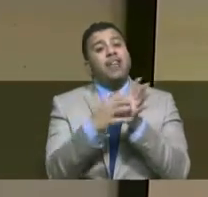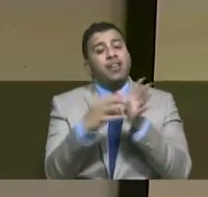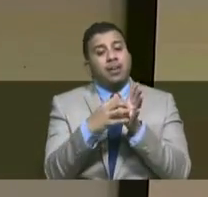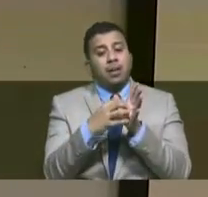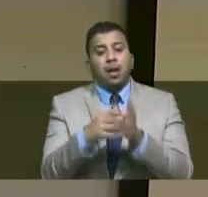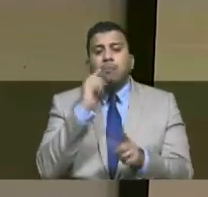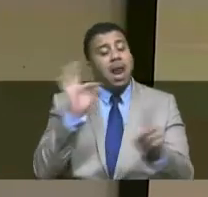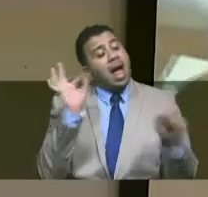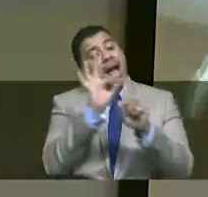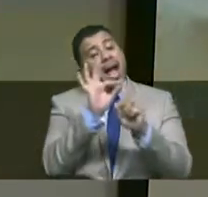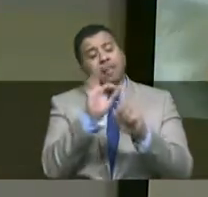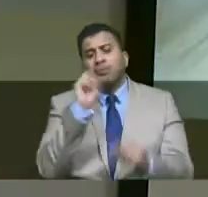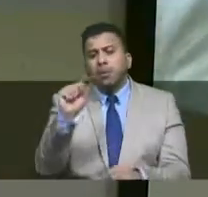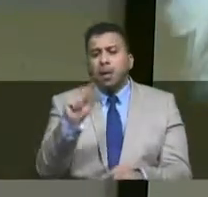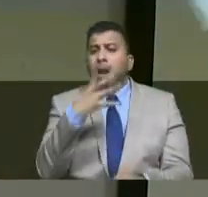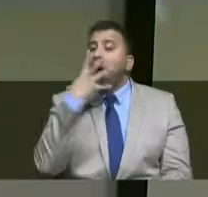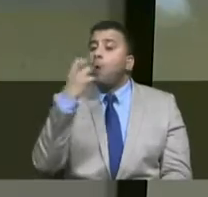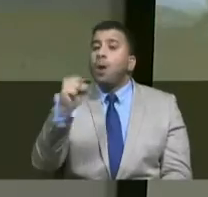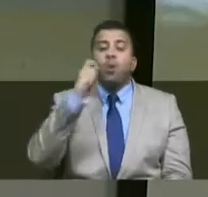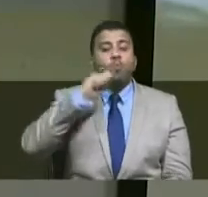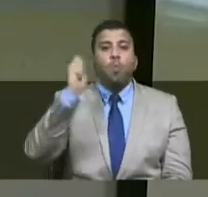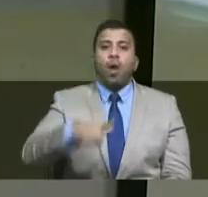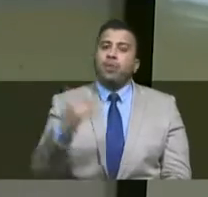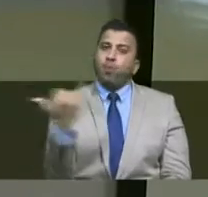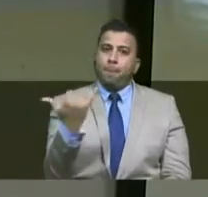تعزيز الهوية الوطنية. افتتح